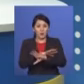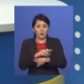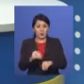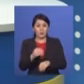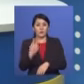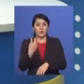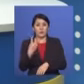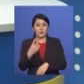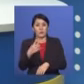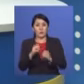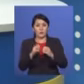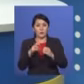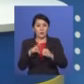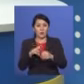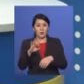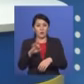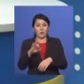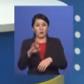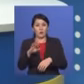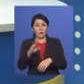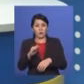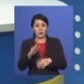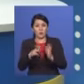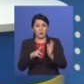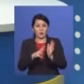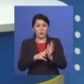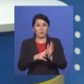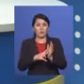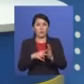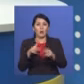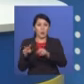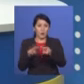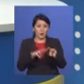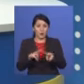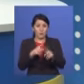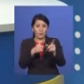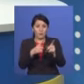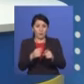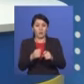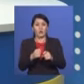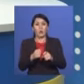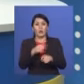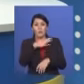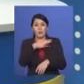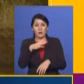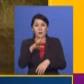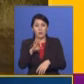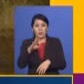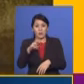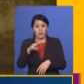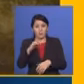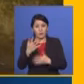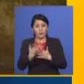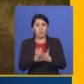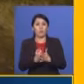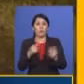ұңғылы 12 калибрлі .28 аңшы мылтығын және бірнеше метр жерден атылған Сібір елігі табылды. Тағы бір заңсыз